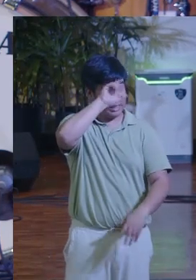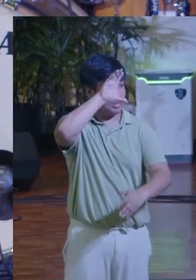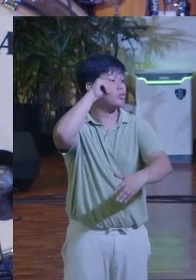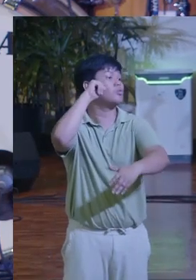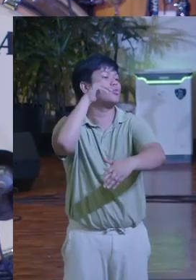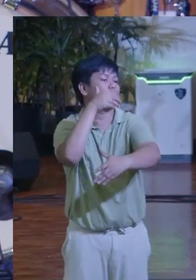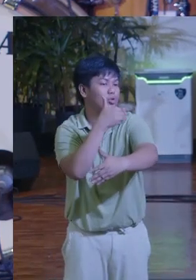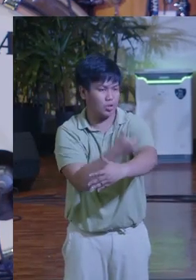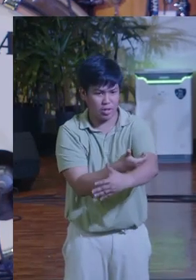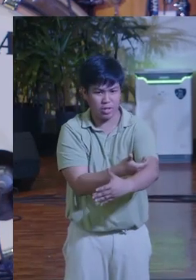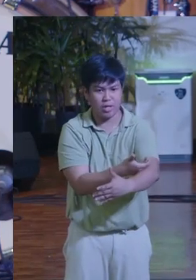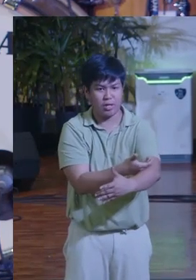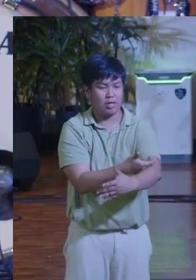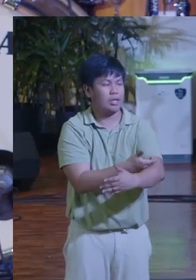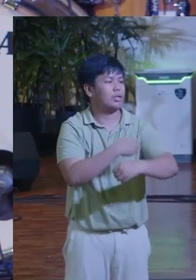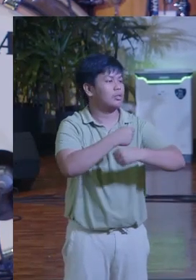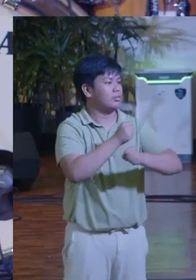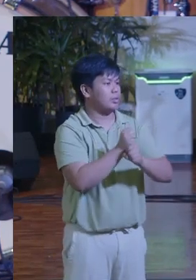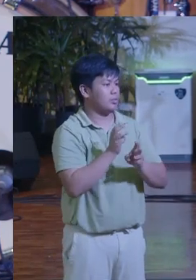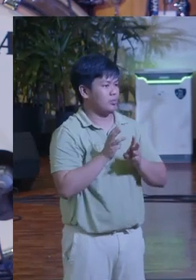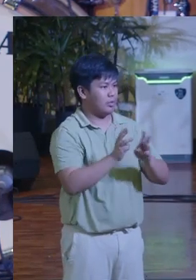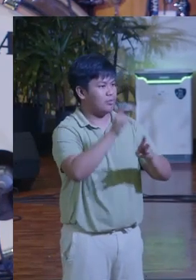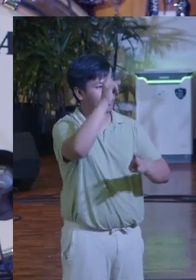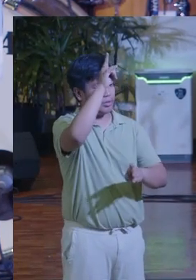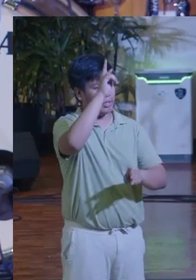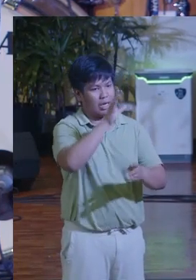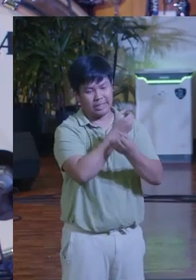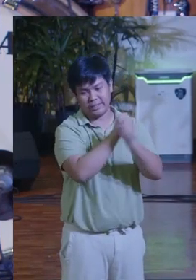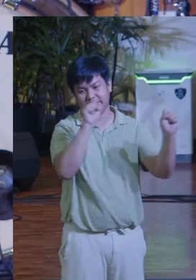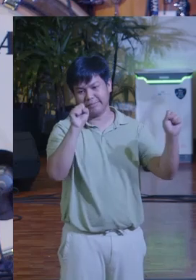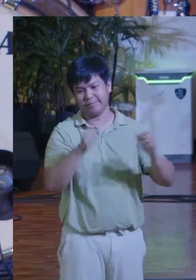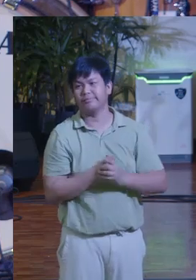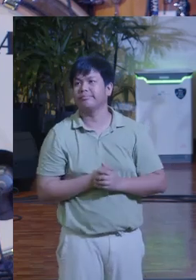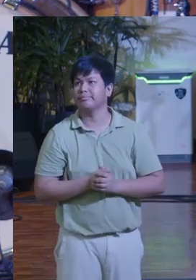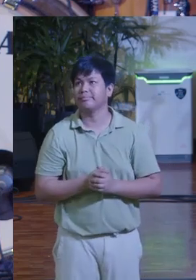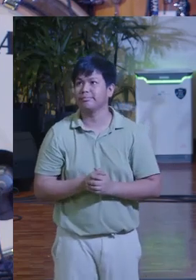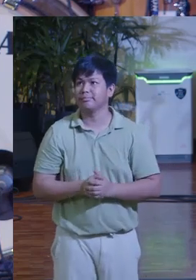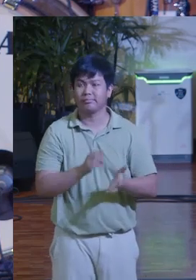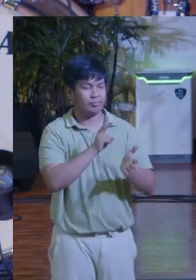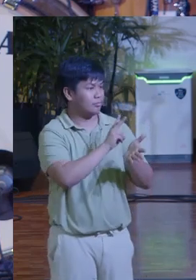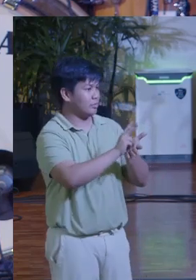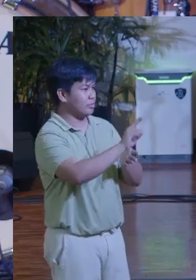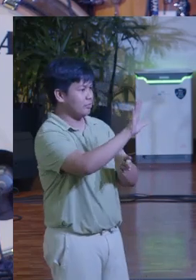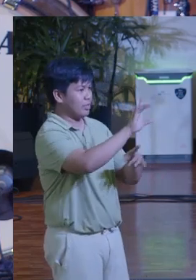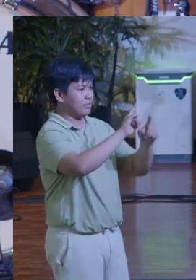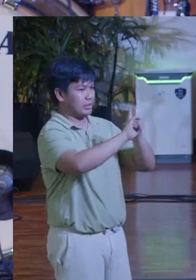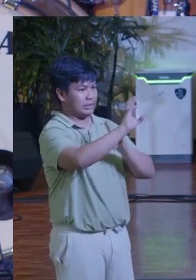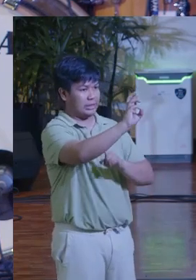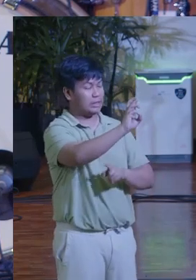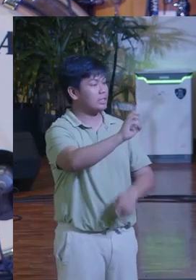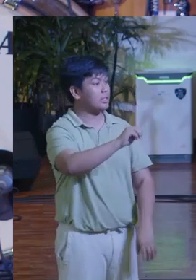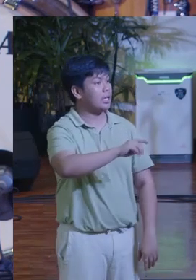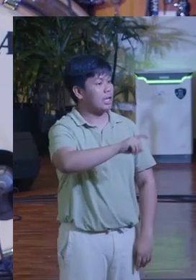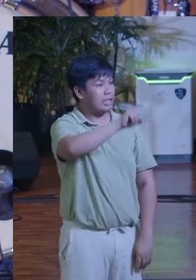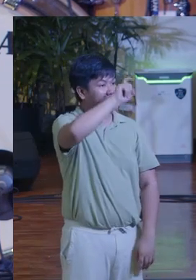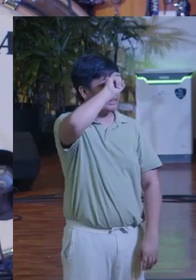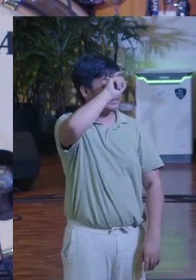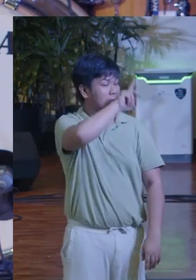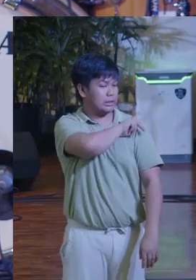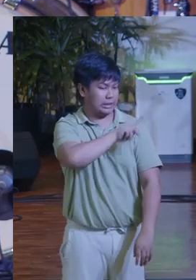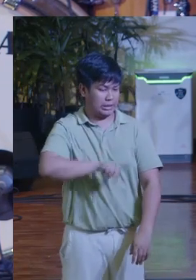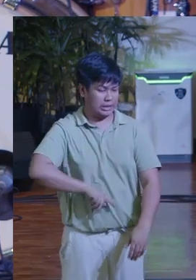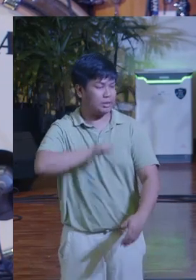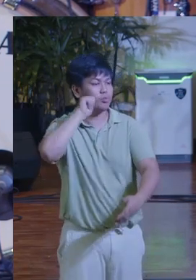Diyos. Sabi sa verses 5 and 6, now the daughter of Pharaoh came down to bathe